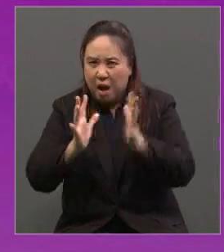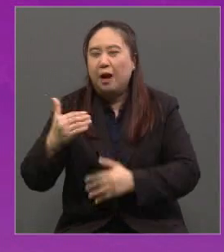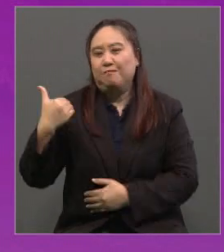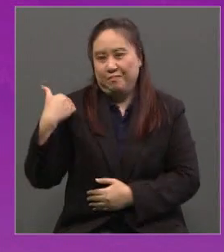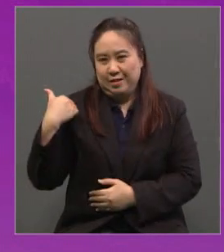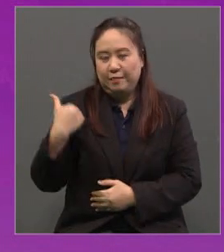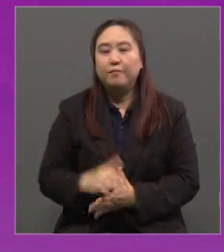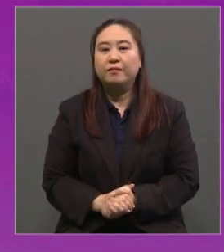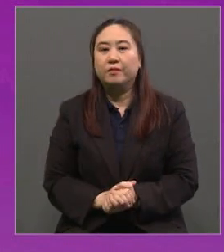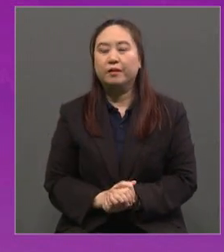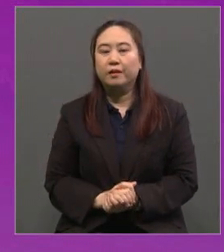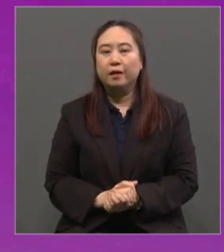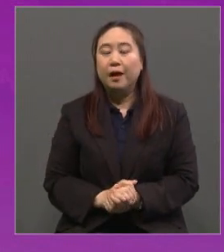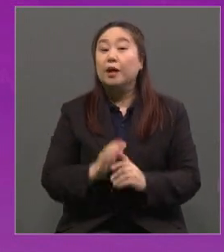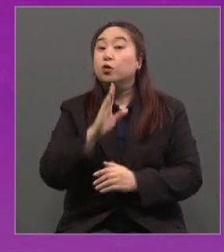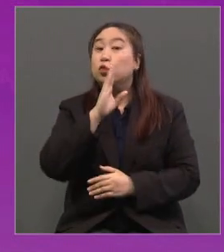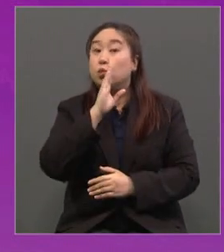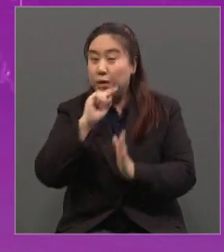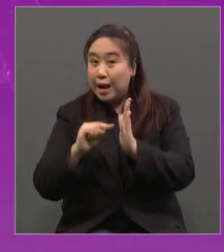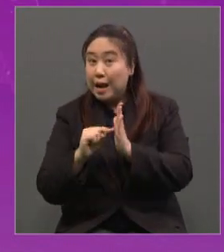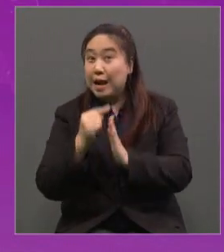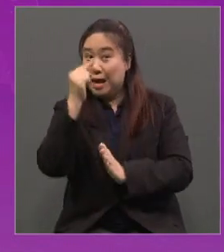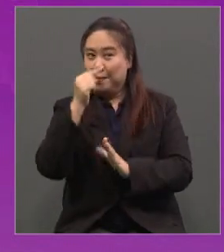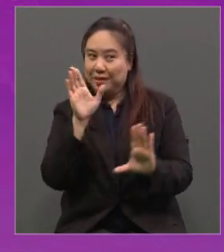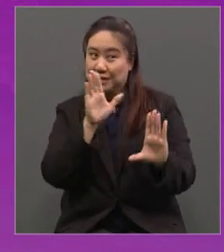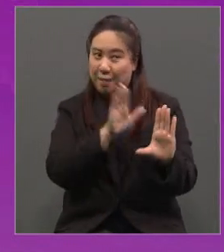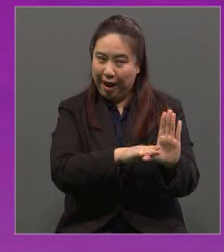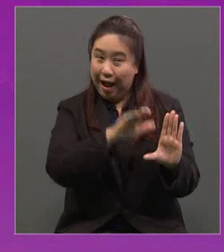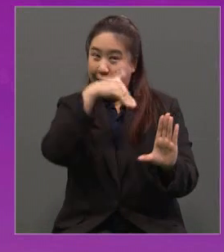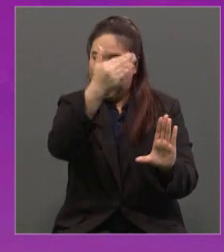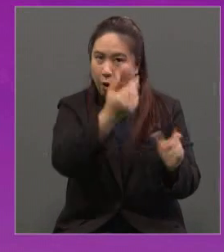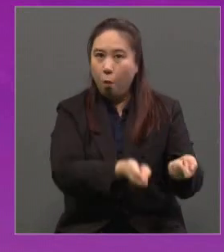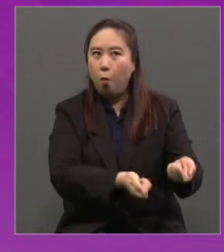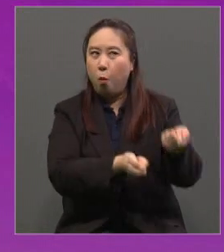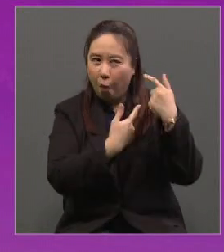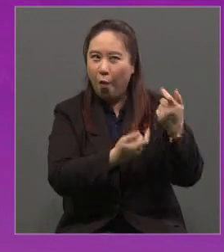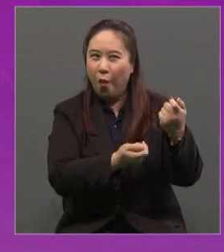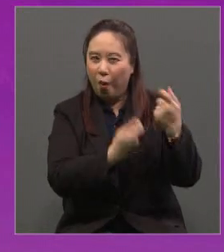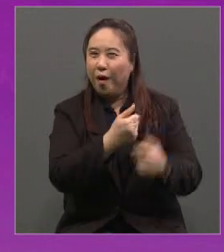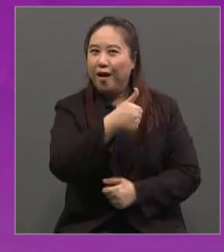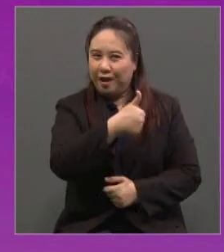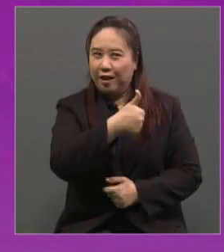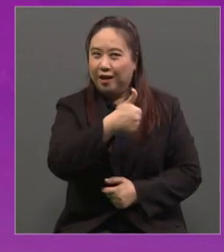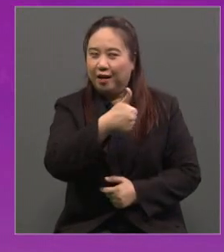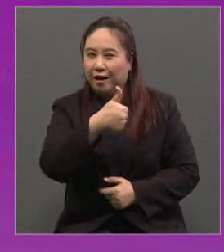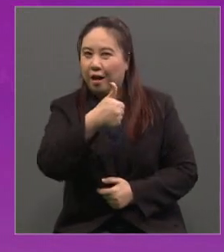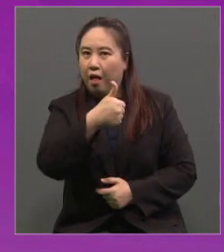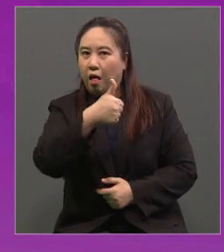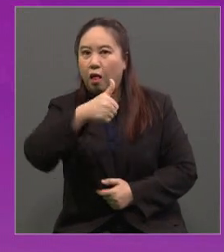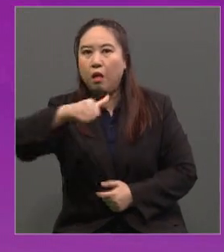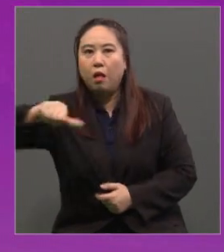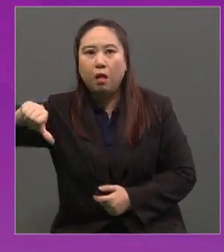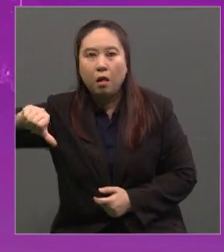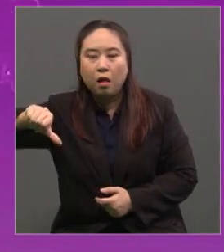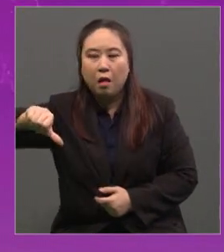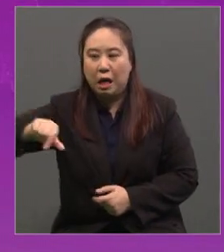อกว่าถ้าเล่นในช่วงแรกๆมันยังพอได้ มักจะได ้แต่ถ้าเกิดปลายๆเนี่ยอันนี้คือที่เจ็บหนักกันทุกวันนี้คือ